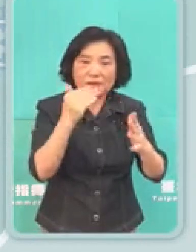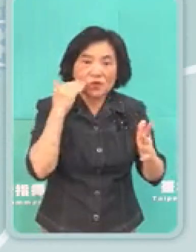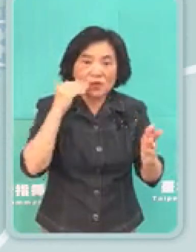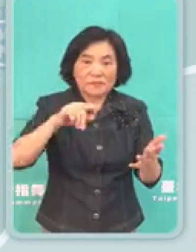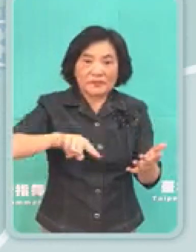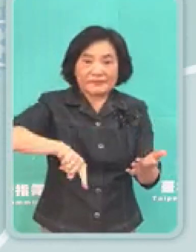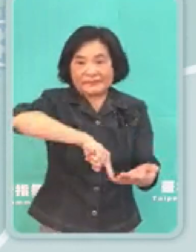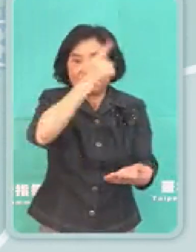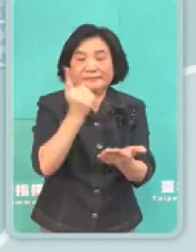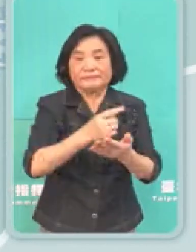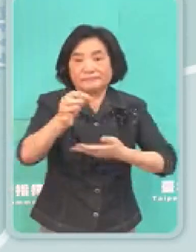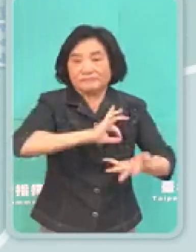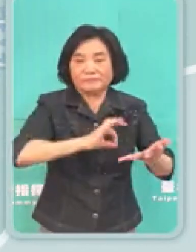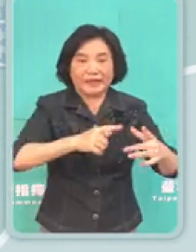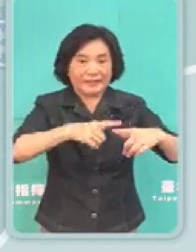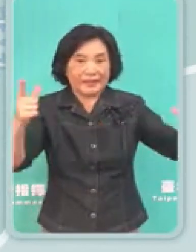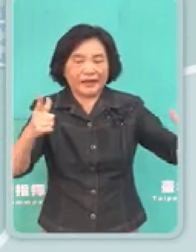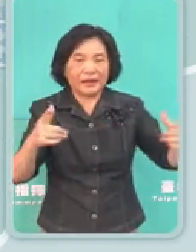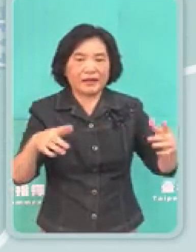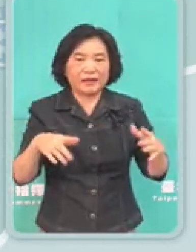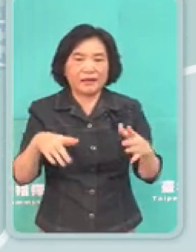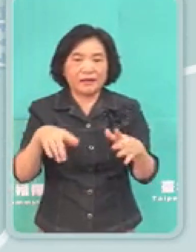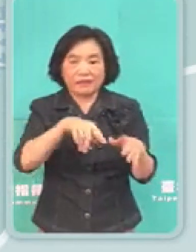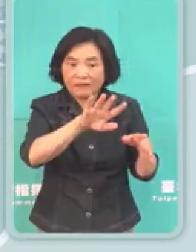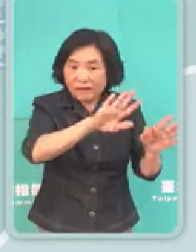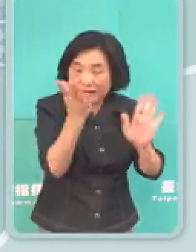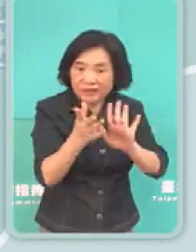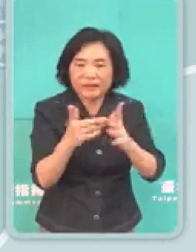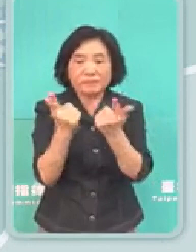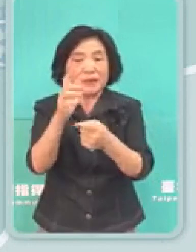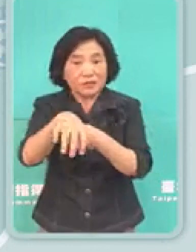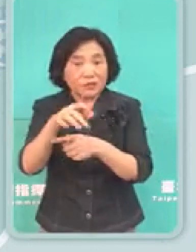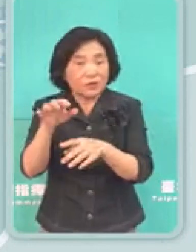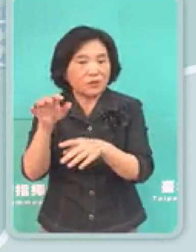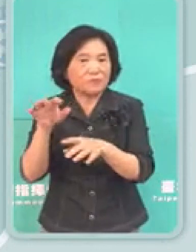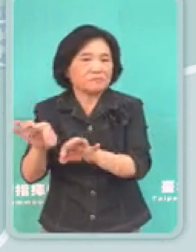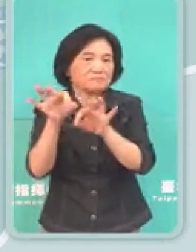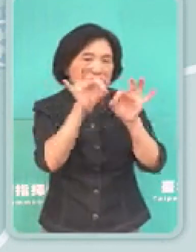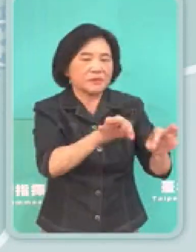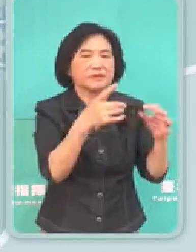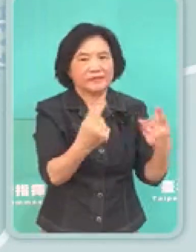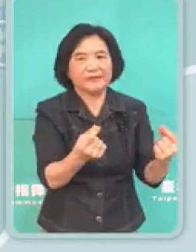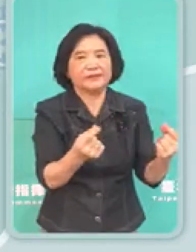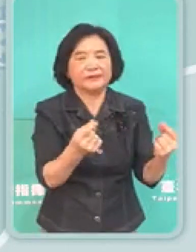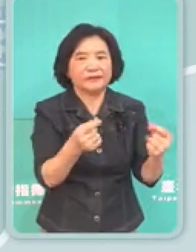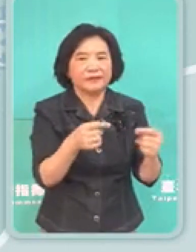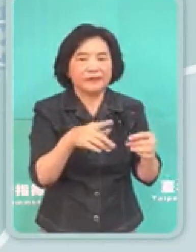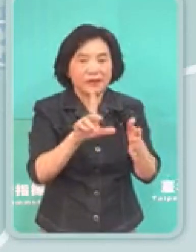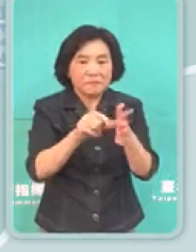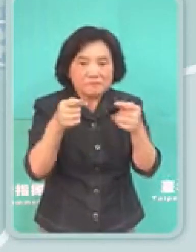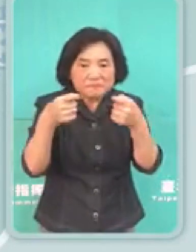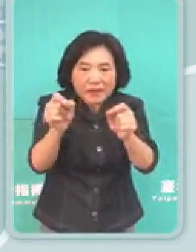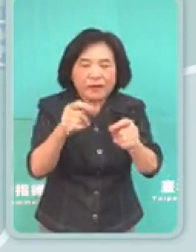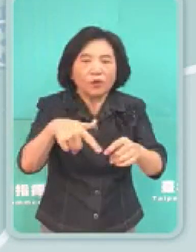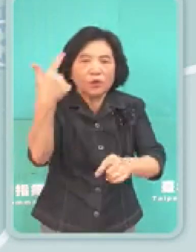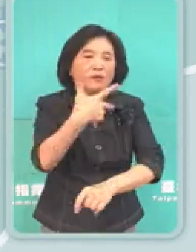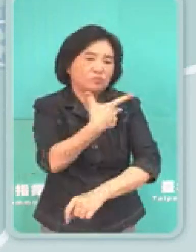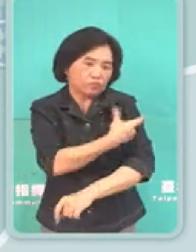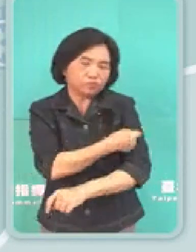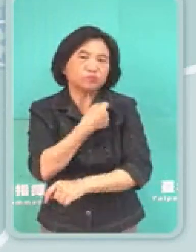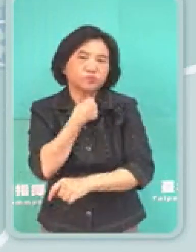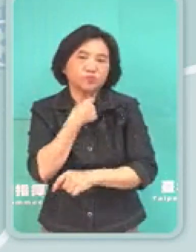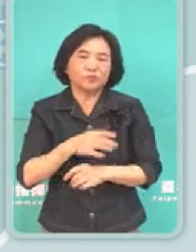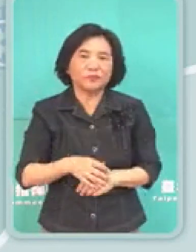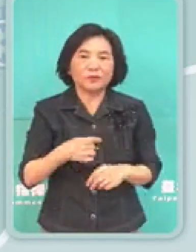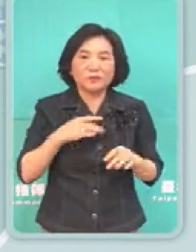市场哦，全部比照北农的方式，你知道啊，在最短的时间内哦，全部把它打疫苗。所以我们现在打疫